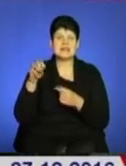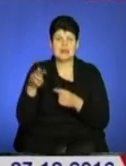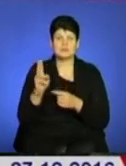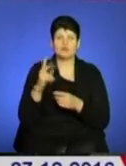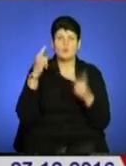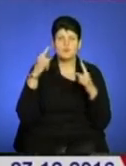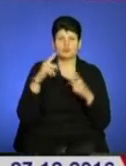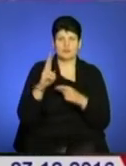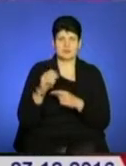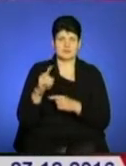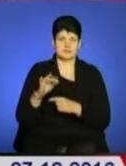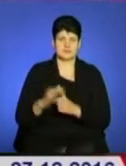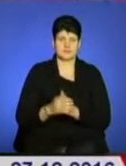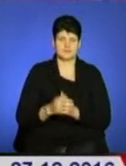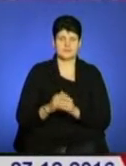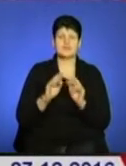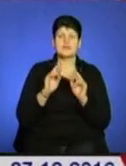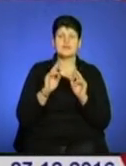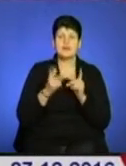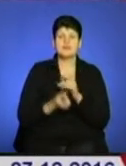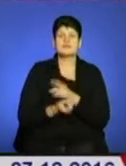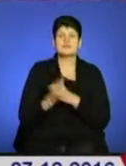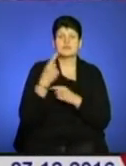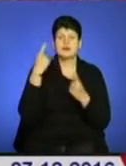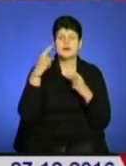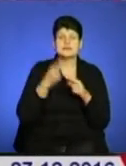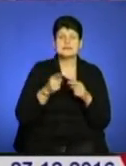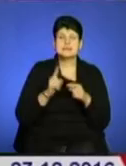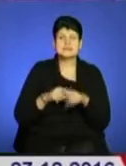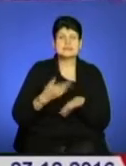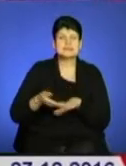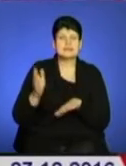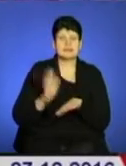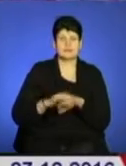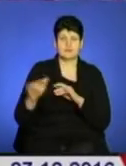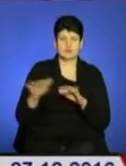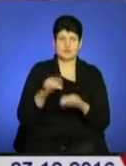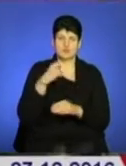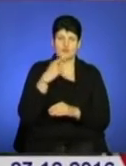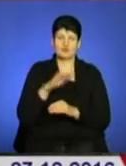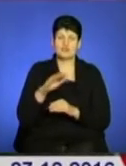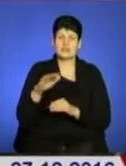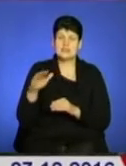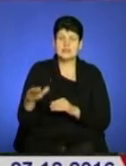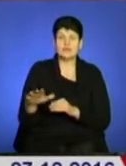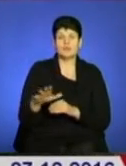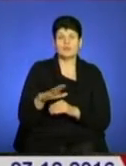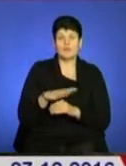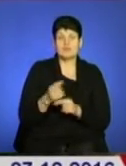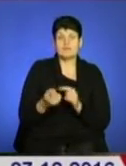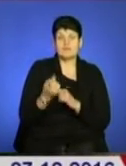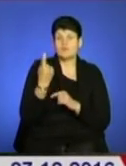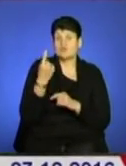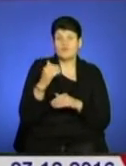придумує казки, створює. Угу. Як народжується казка? Це досить складний процес, кажуть діти. Іноді казка з'являється за